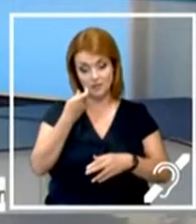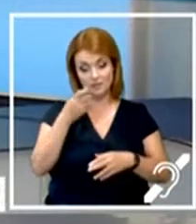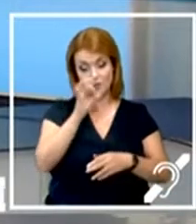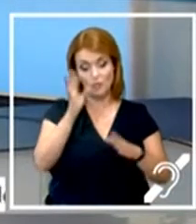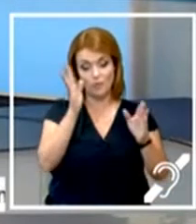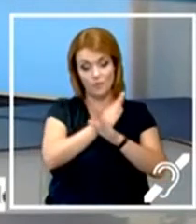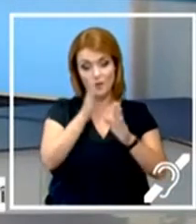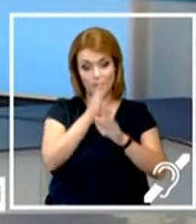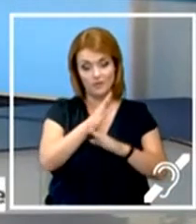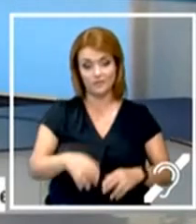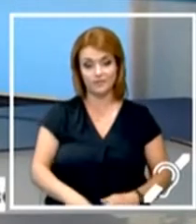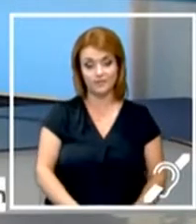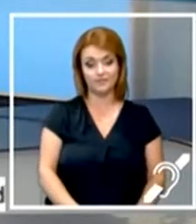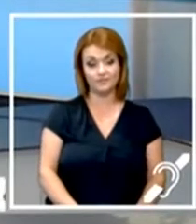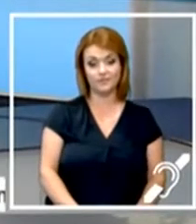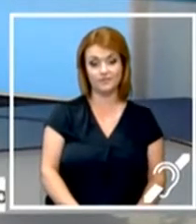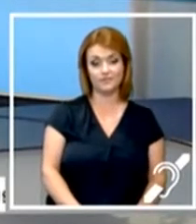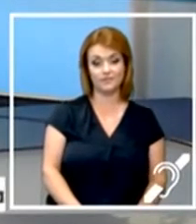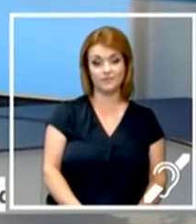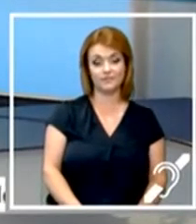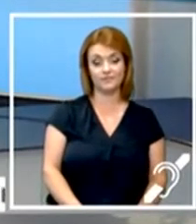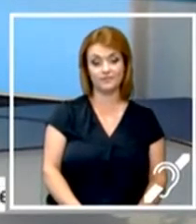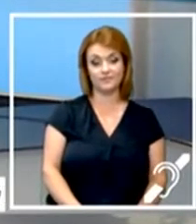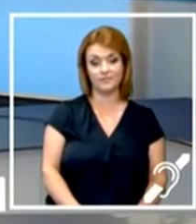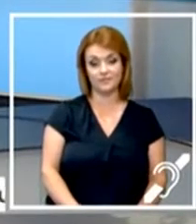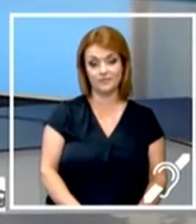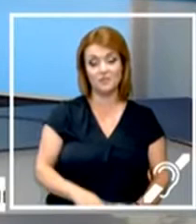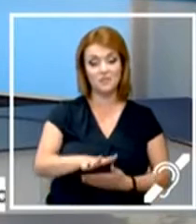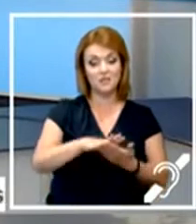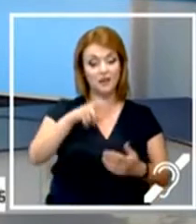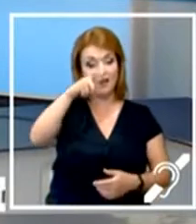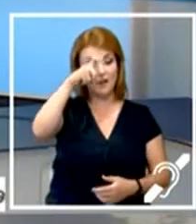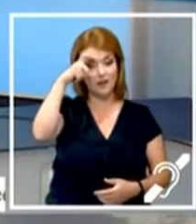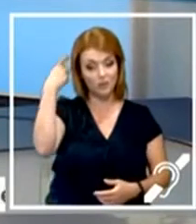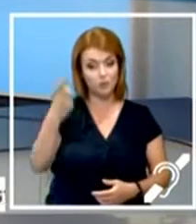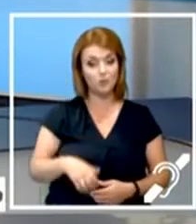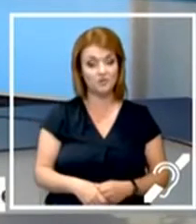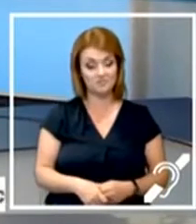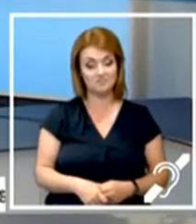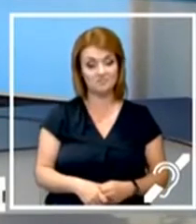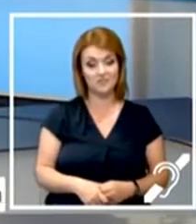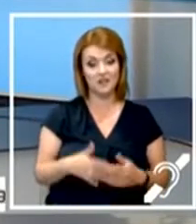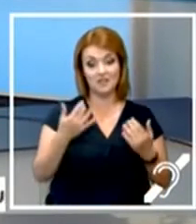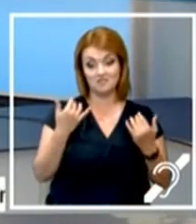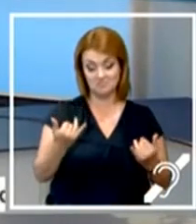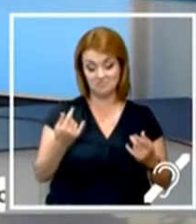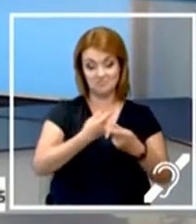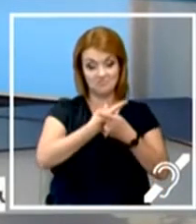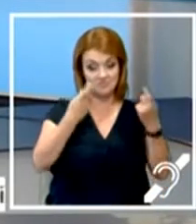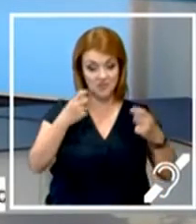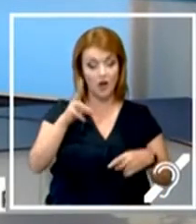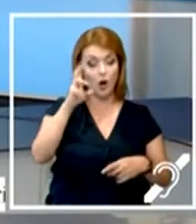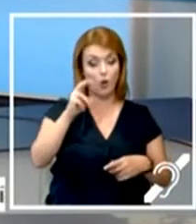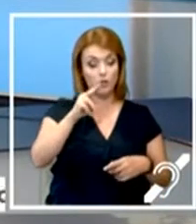meteo de vreme instabilă, de data aceasta avem alta de caniculă. Serviciul Hidrometeo de stat a emis astăzi un cod galben de